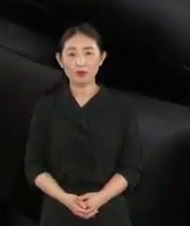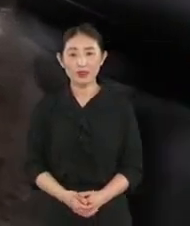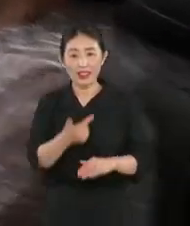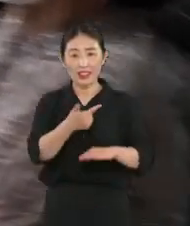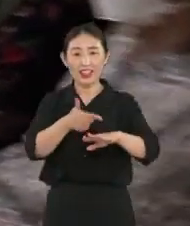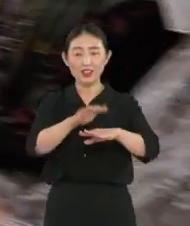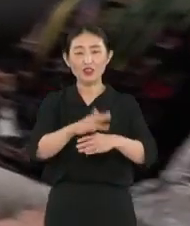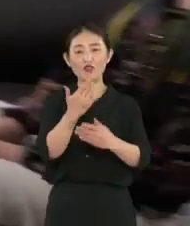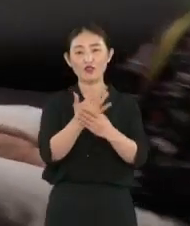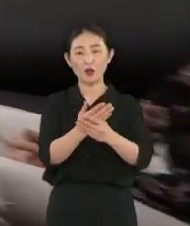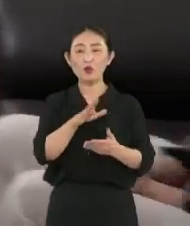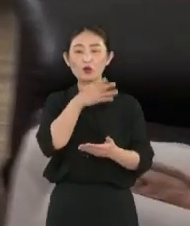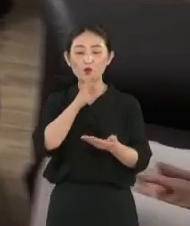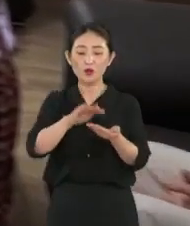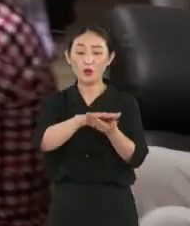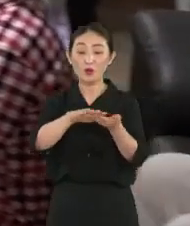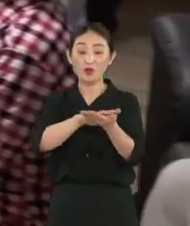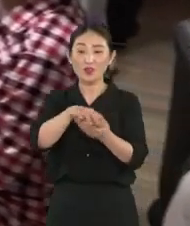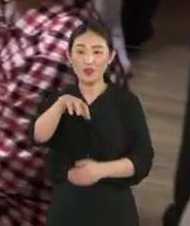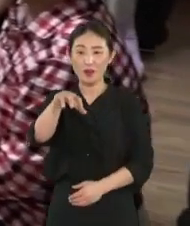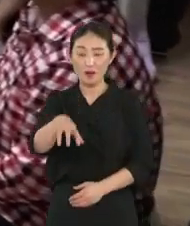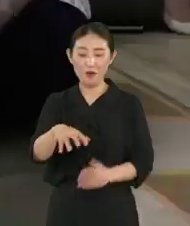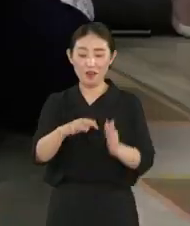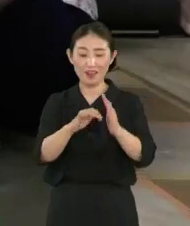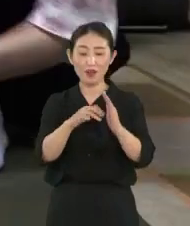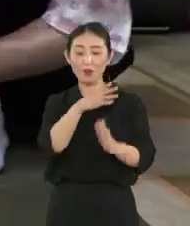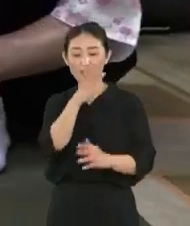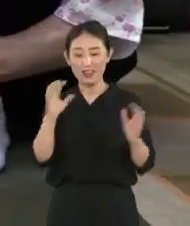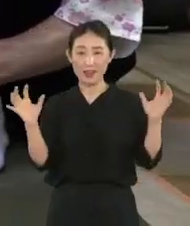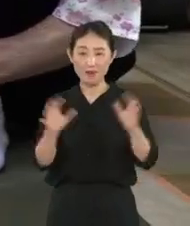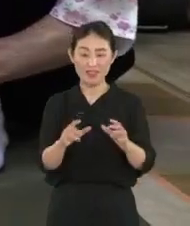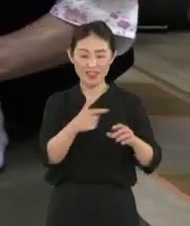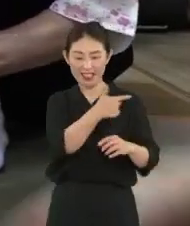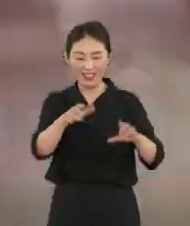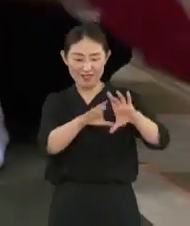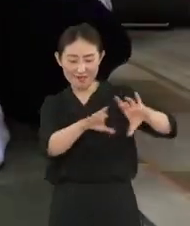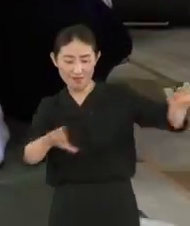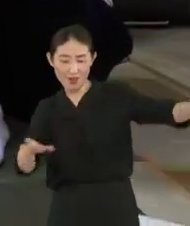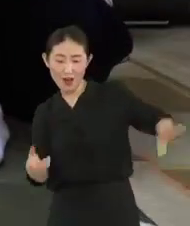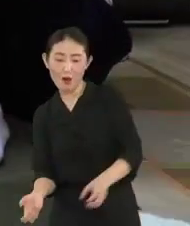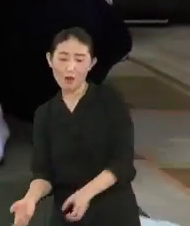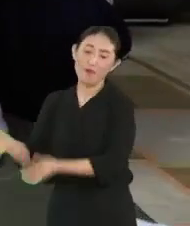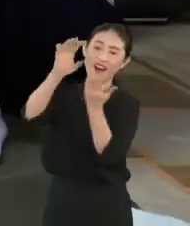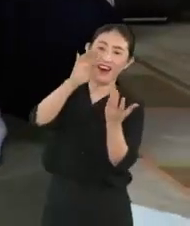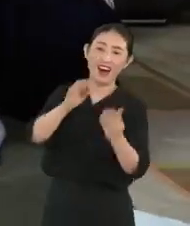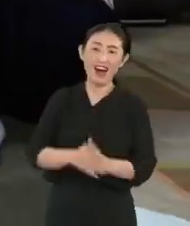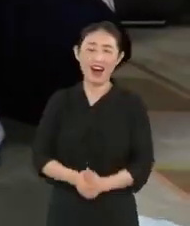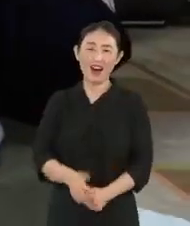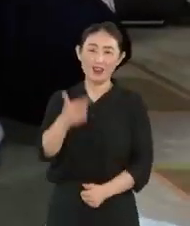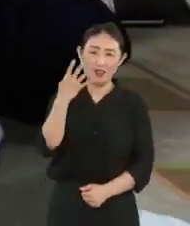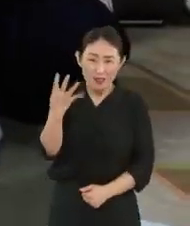대전 유성구에 1 경로당 어르신들이 한데 모여 대응 유출 높이 던집니다 예